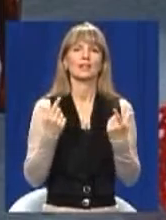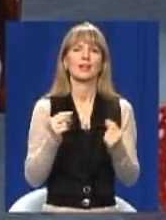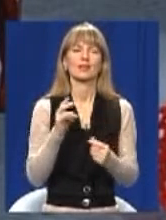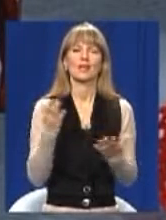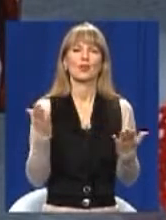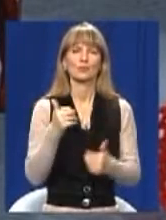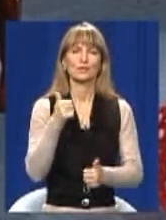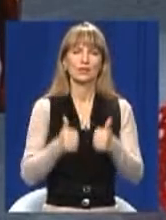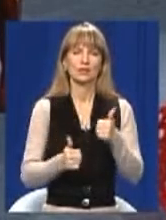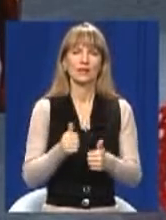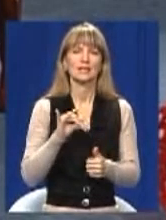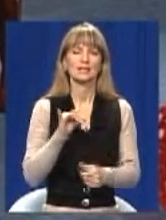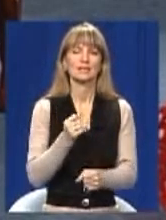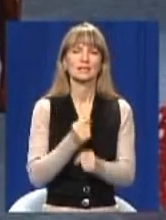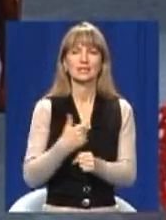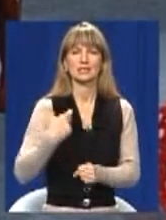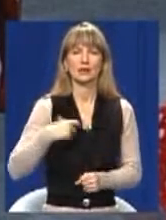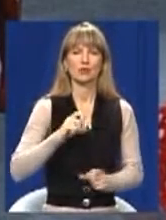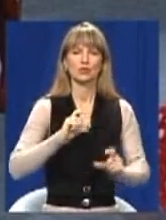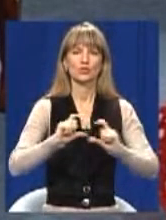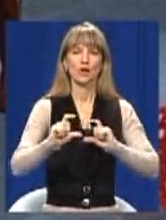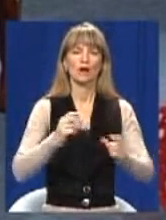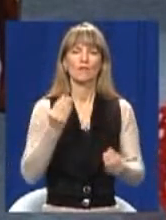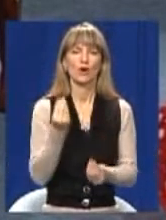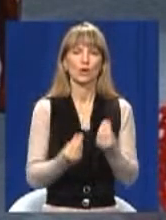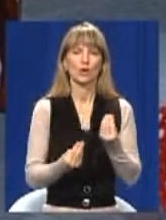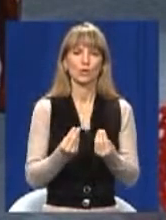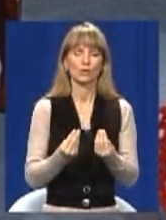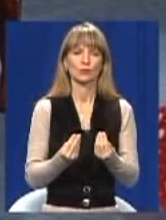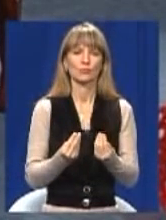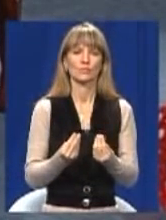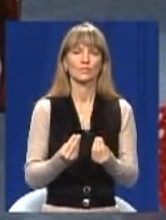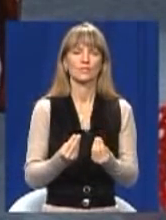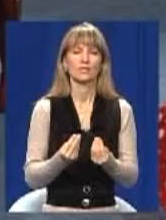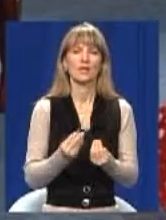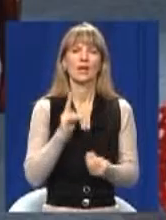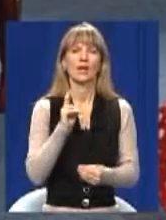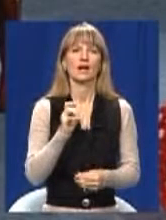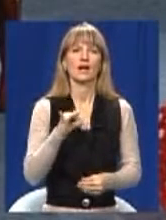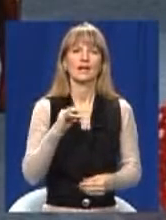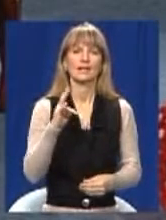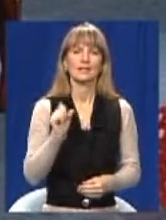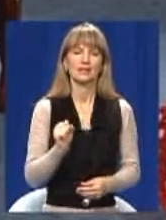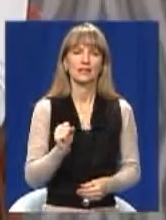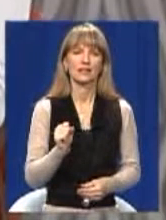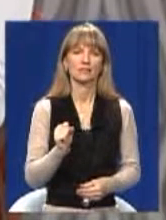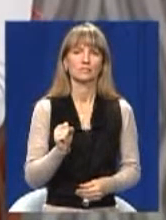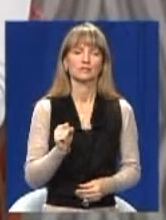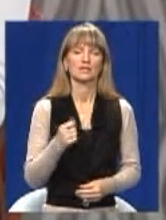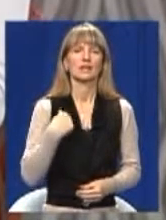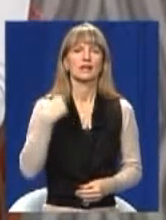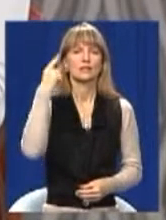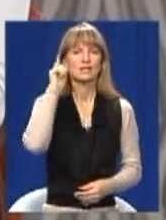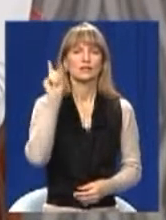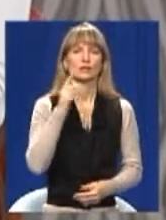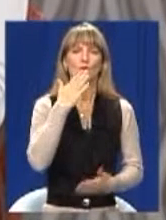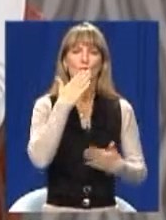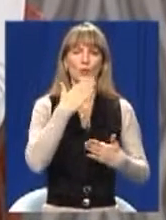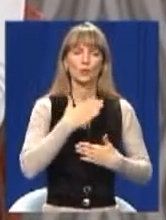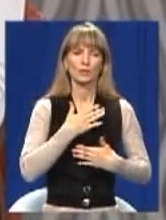десь на якомусь змаганні і влаштуємо собі шахову гру, шаховий турнір. Так? Карина. Да. Тож, я знаю, що ти дуже полюбляєш у